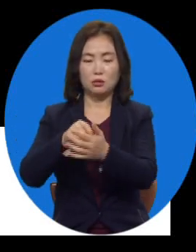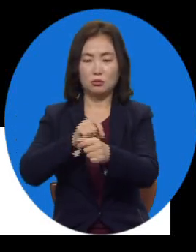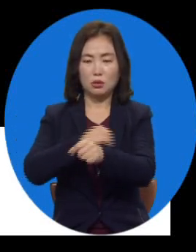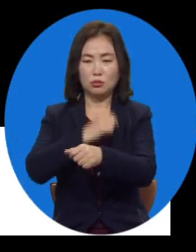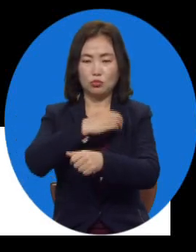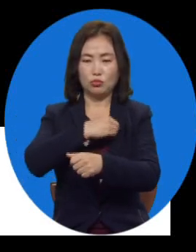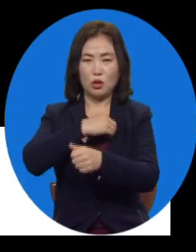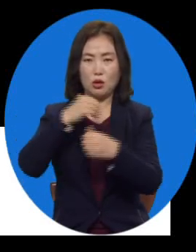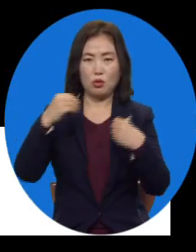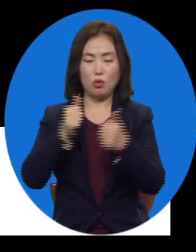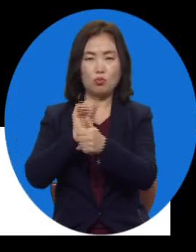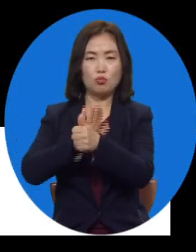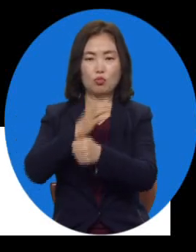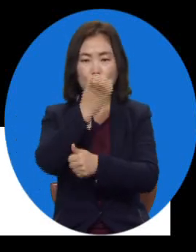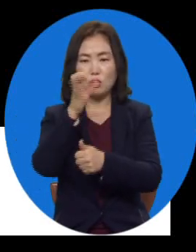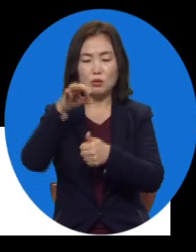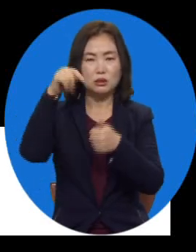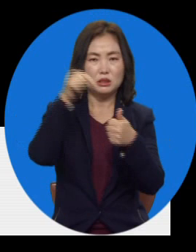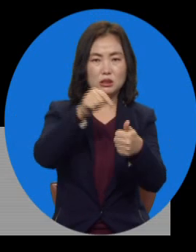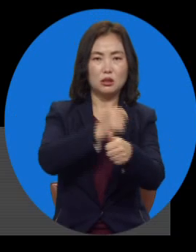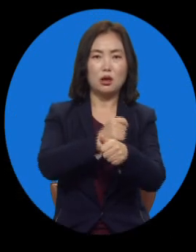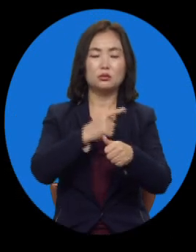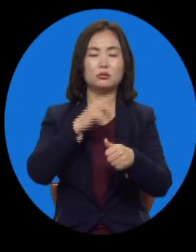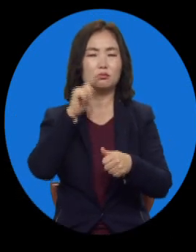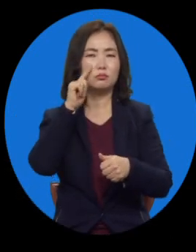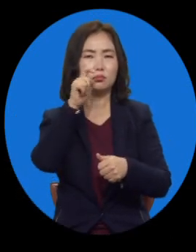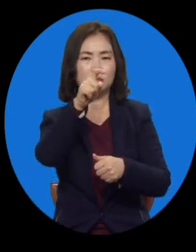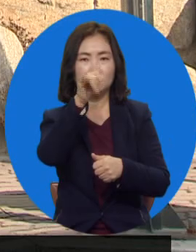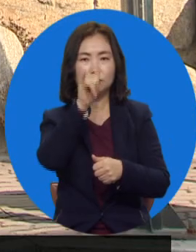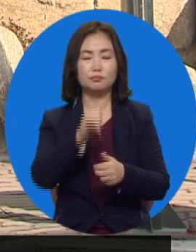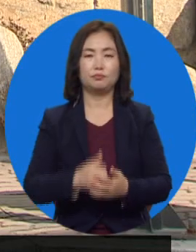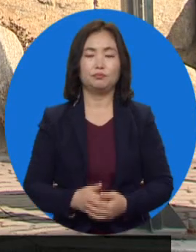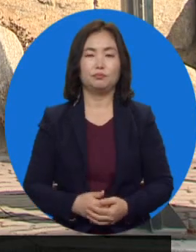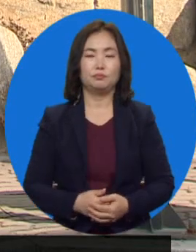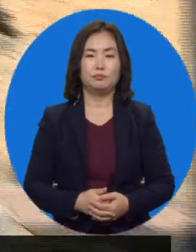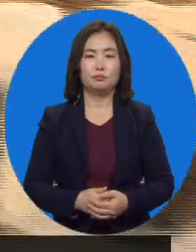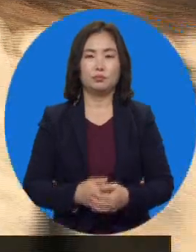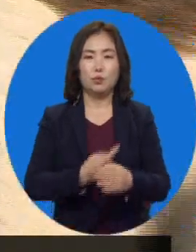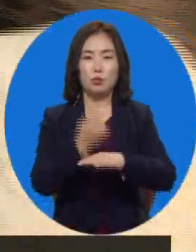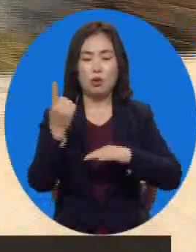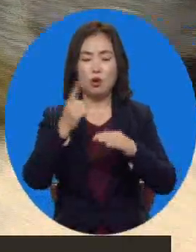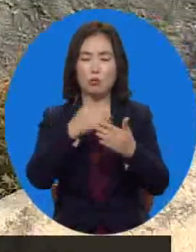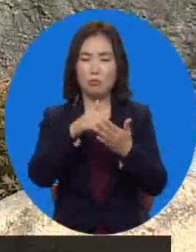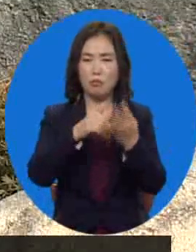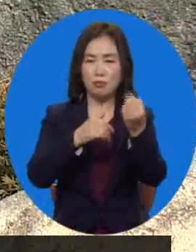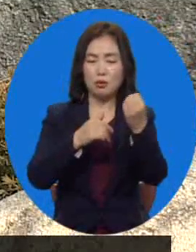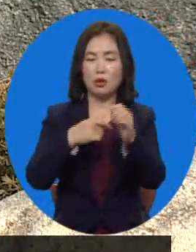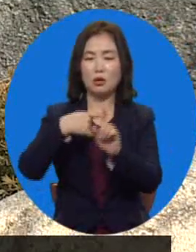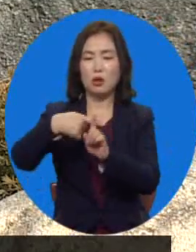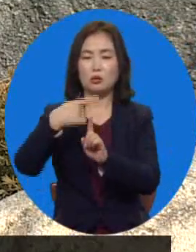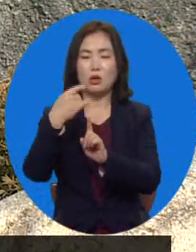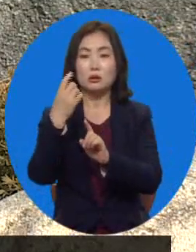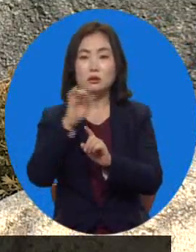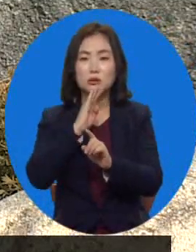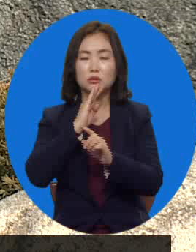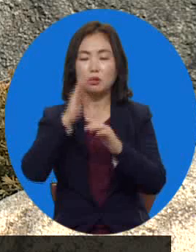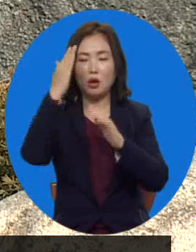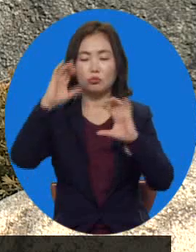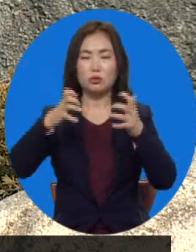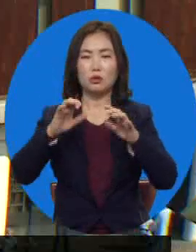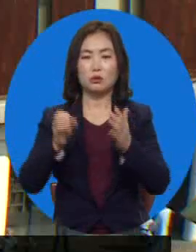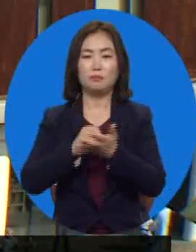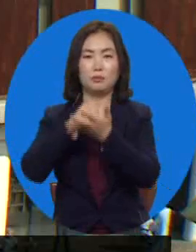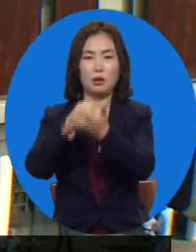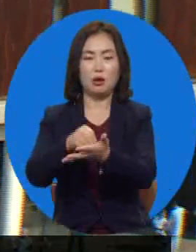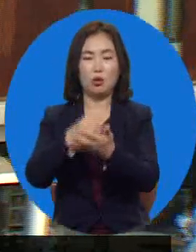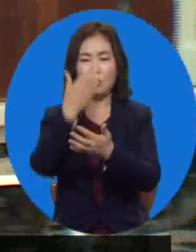국회의원에 대한 후원금을 지시했다는 의혹이 제기됐습니다 이후 수십 명 의 간호사가 실제 한국 땅에 입당